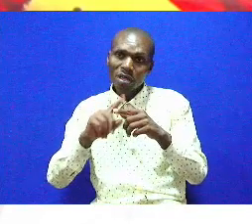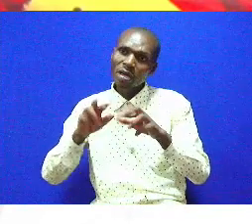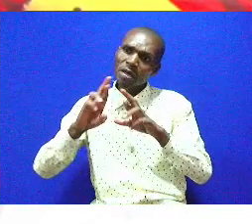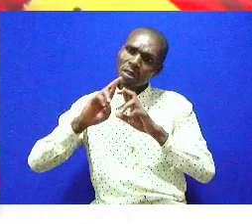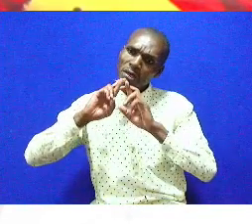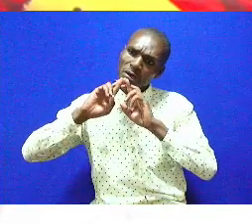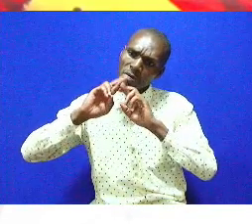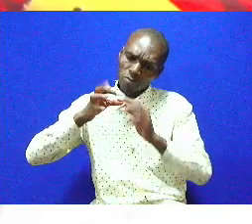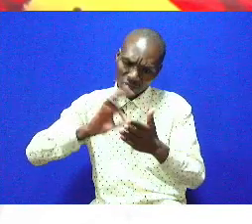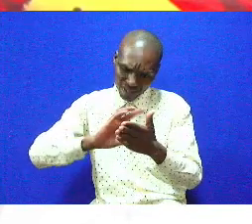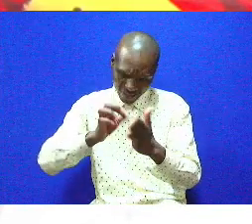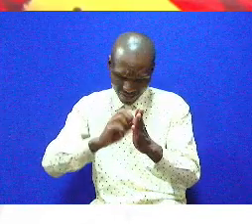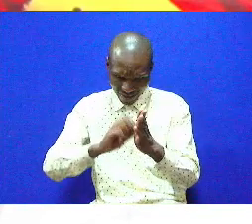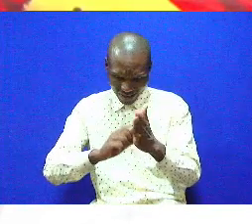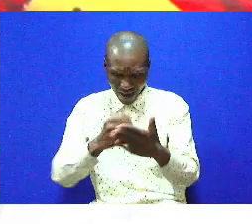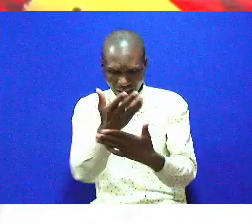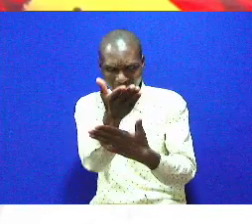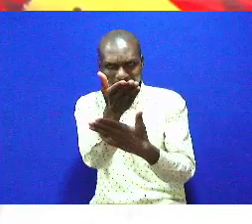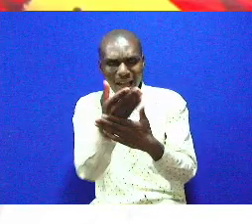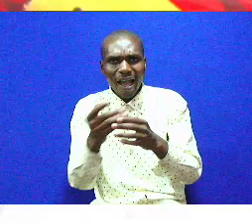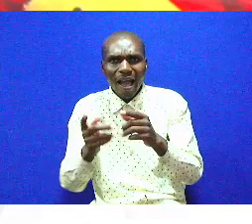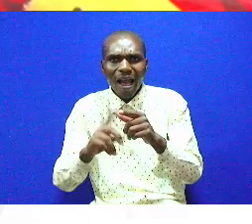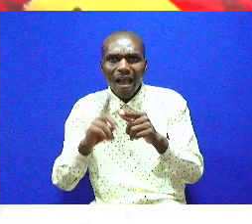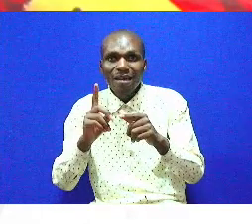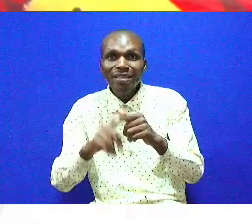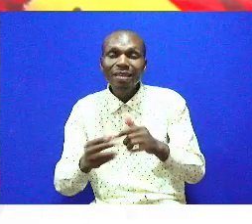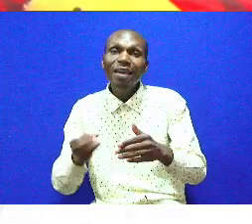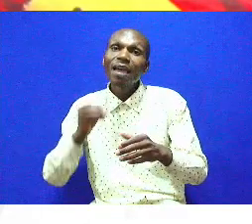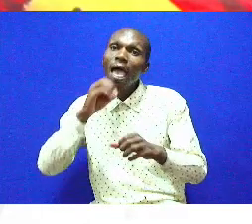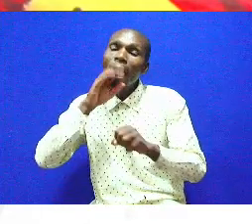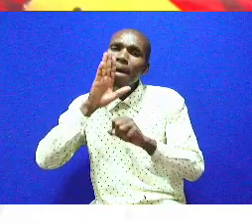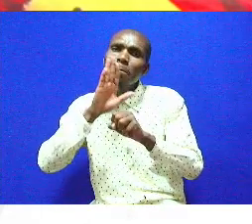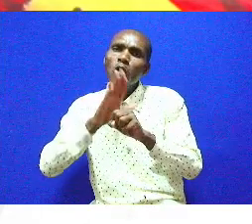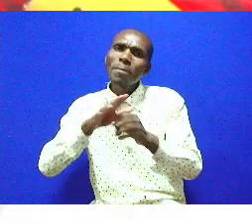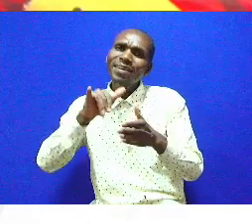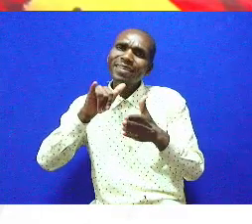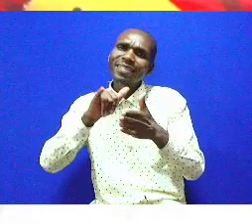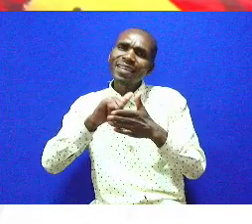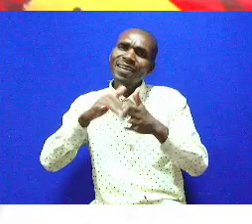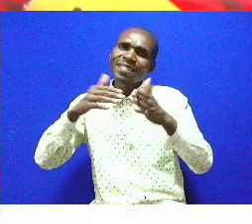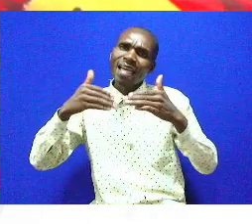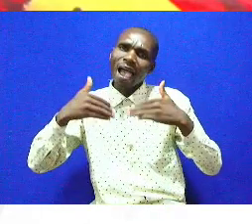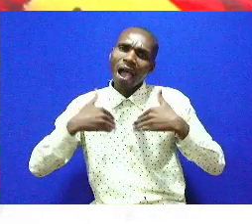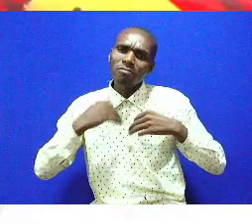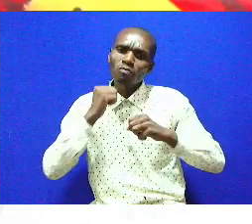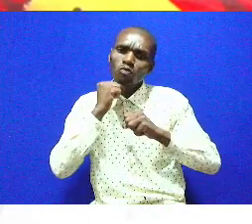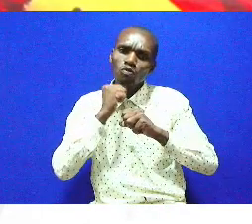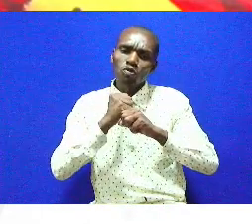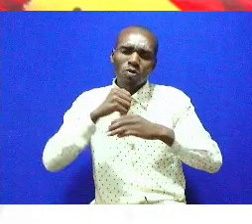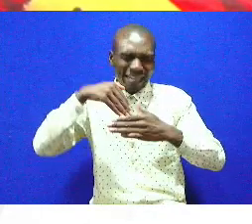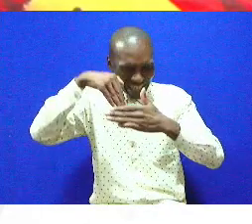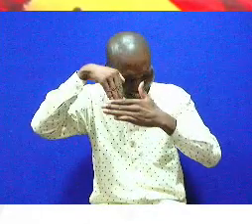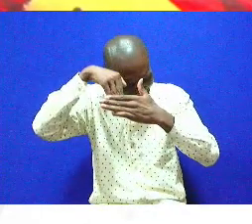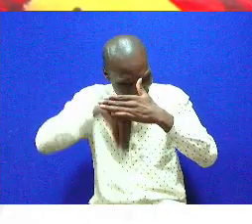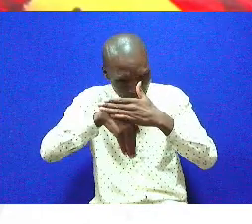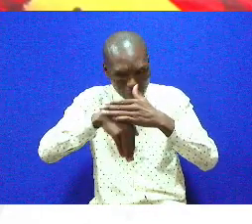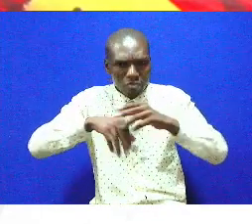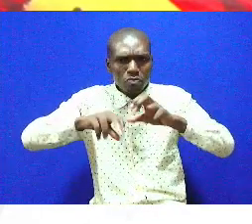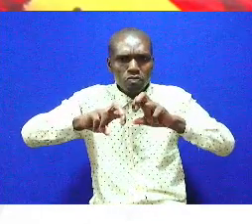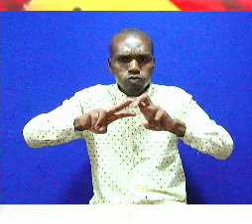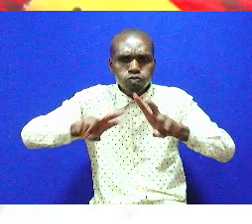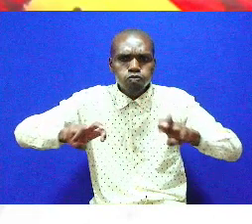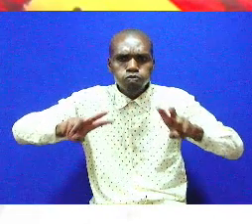oroboti. Kwene kia yo ni goto manchere ni kebuna ni gobarachi gokora ubutuki weime mono. So